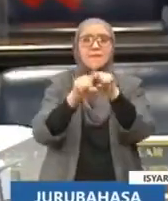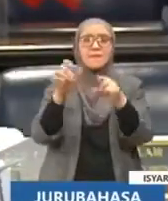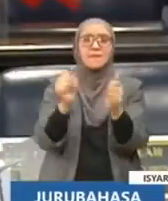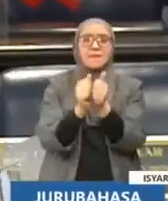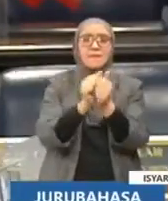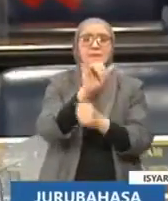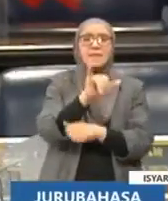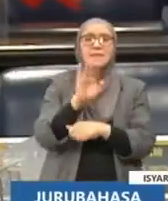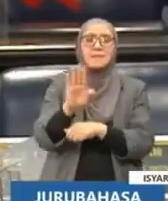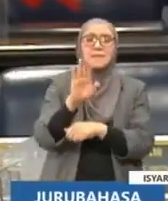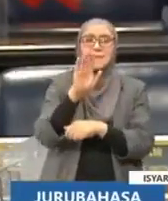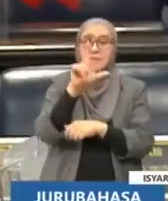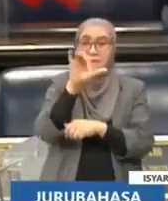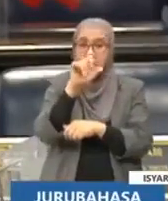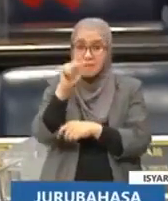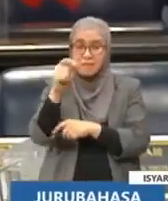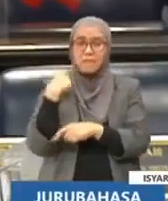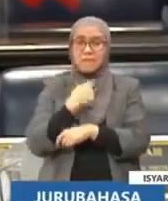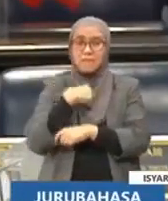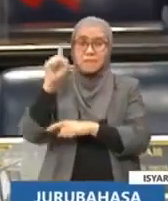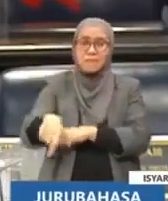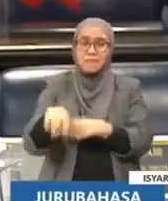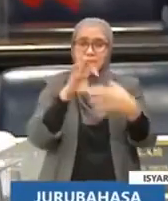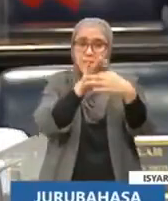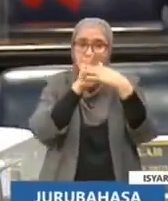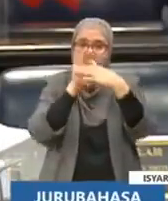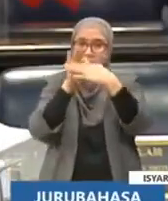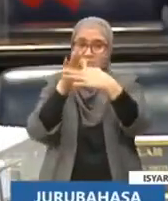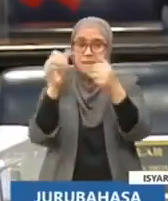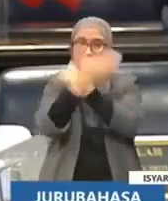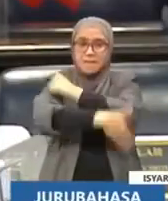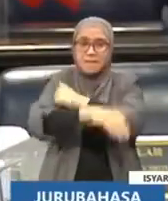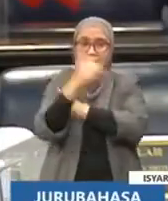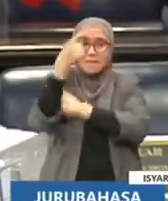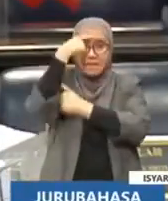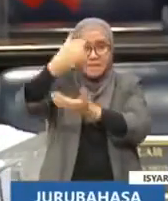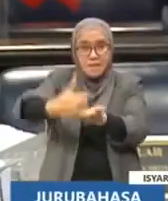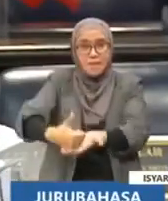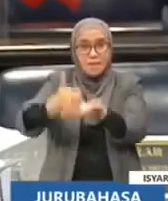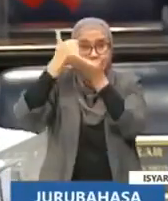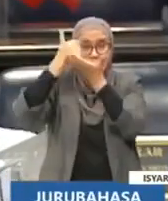perlu kerjasama dengan negara-negara lain untuk membantu Afghanistan, khususnya dari segi